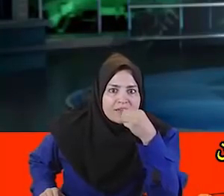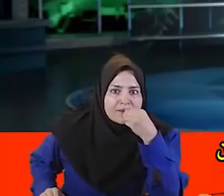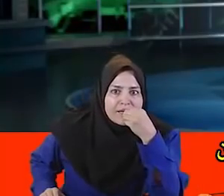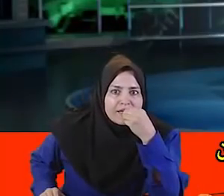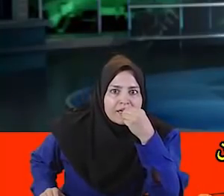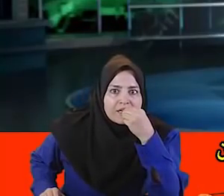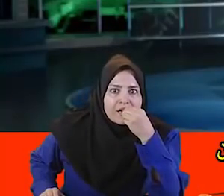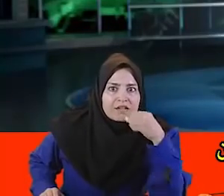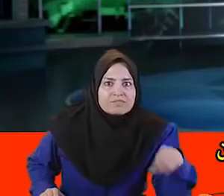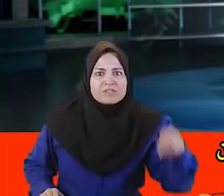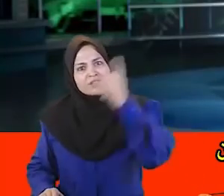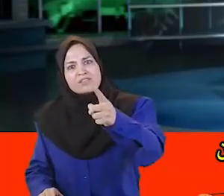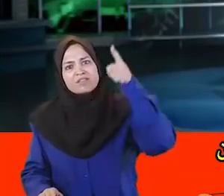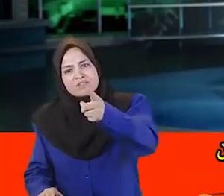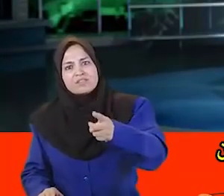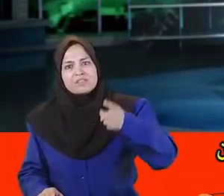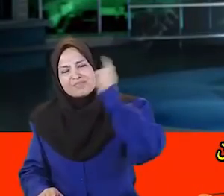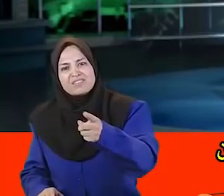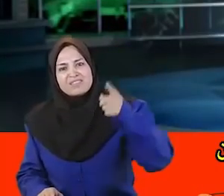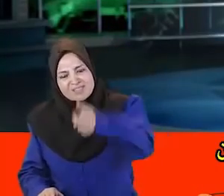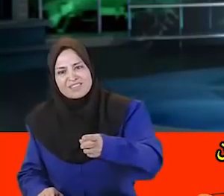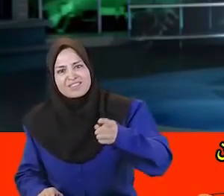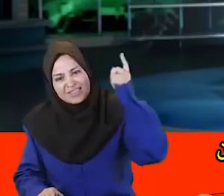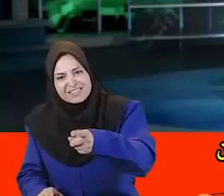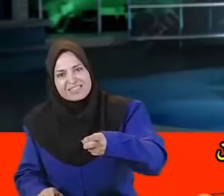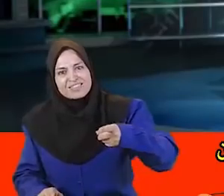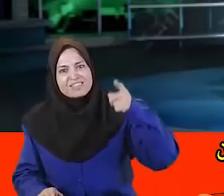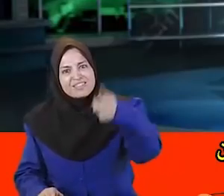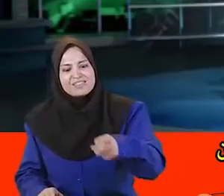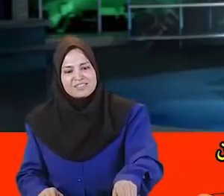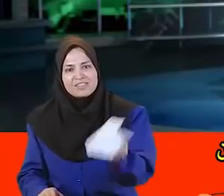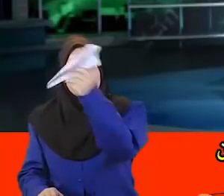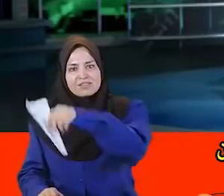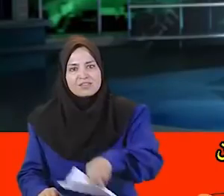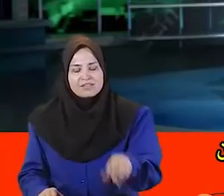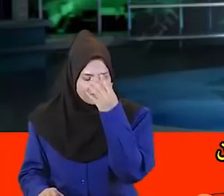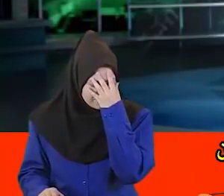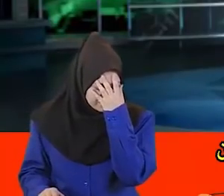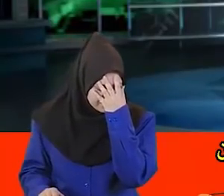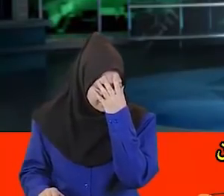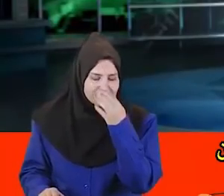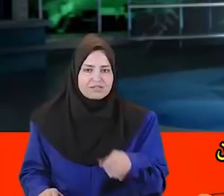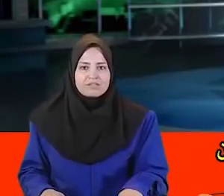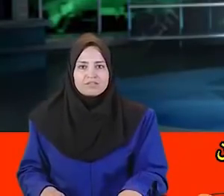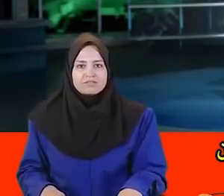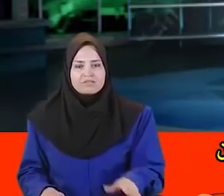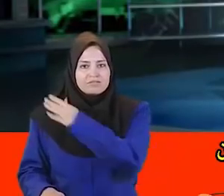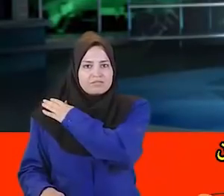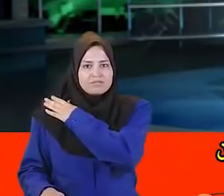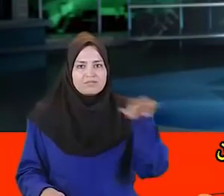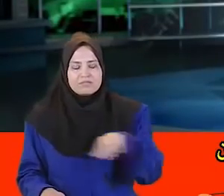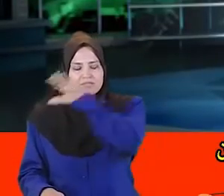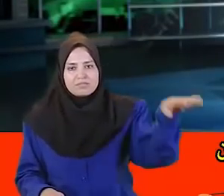اپلیکیشن ملعون، منفور، منحوس، مدفوع و مدفون تلگرام، ضمن پشیمانی از کرده خیش، مسئولیت